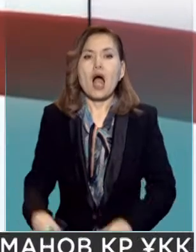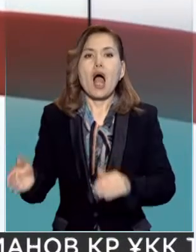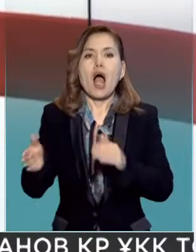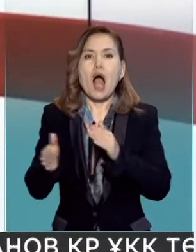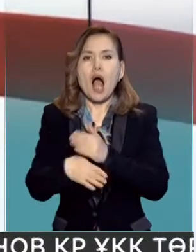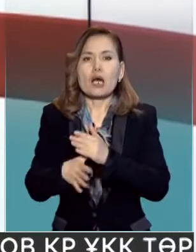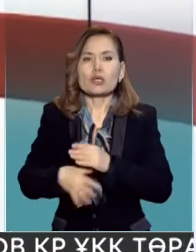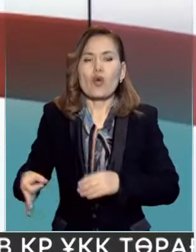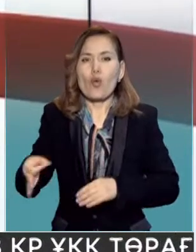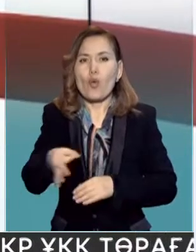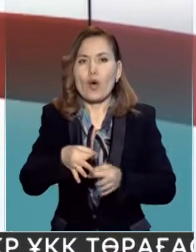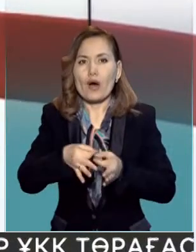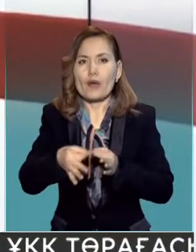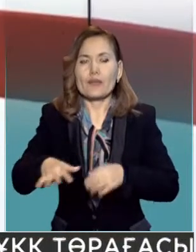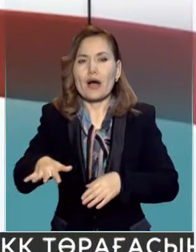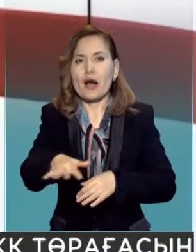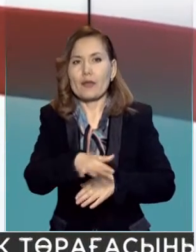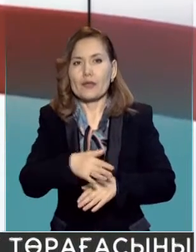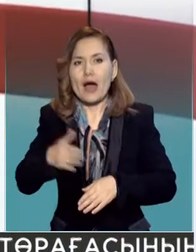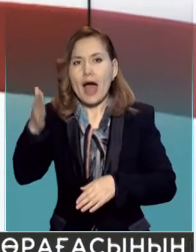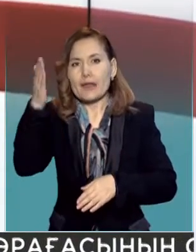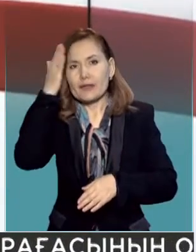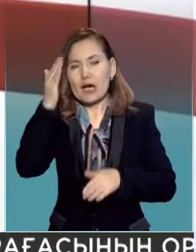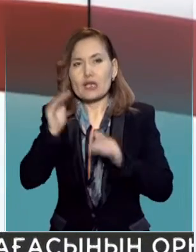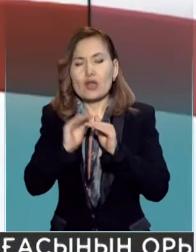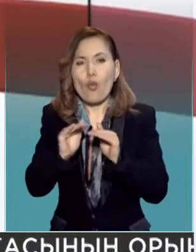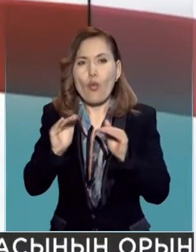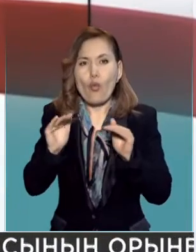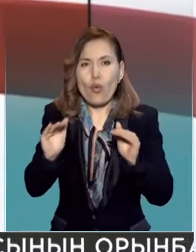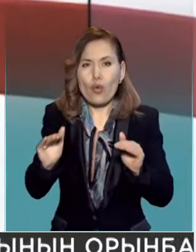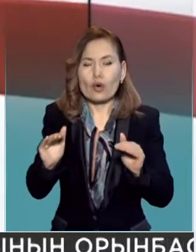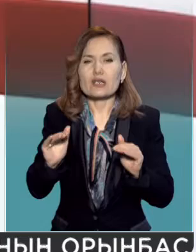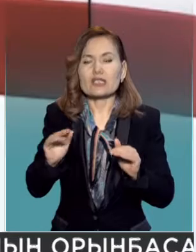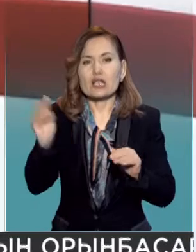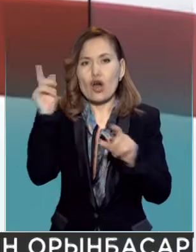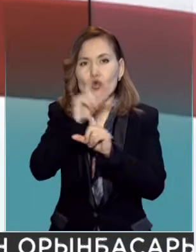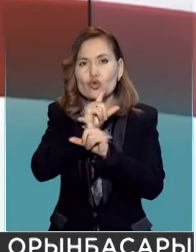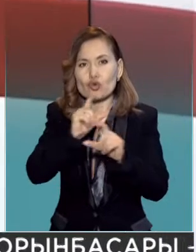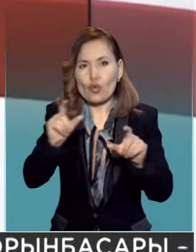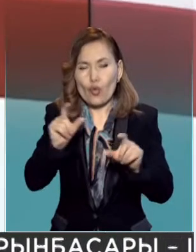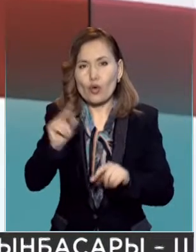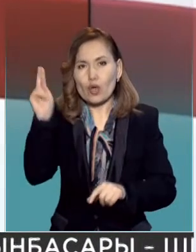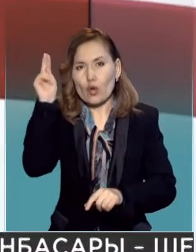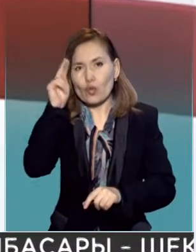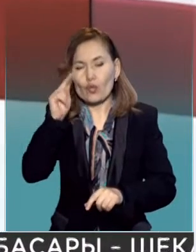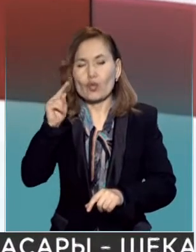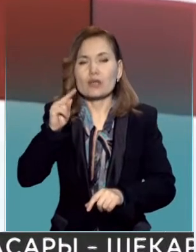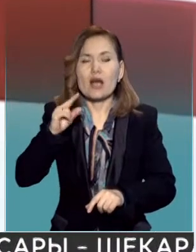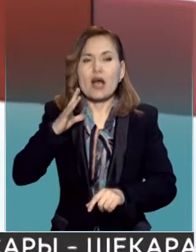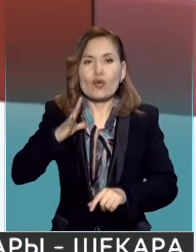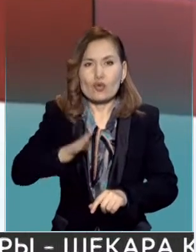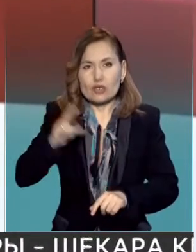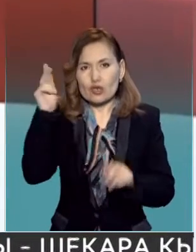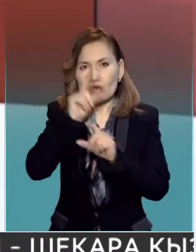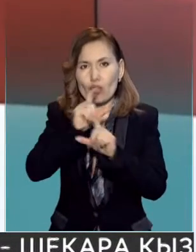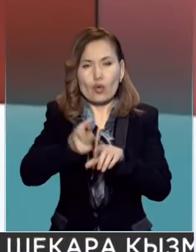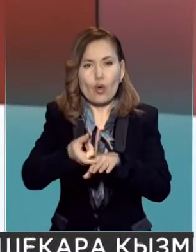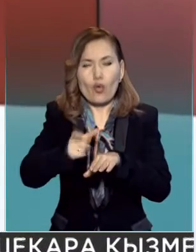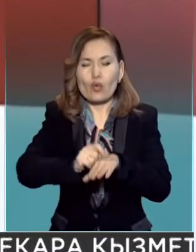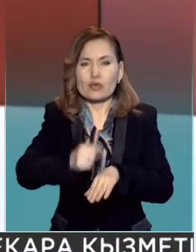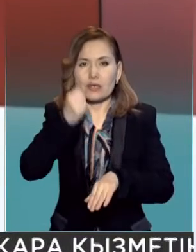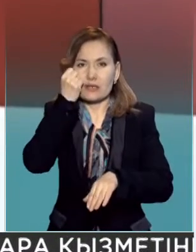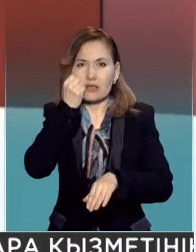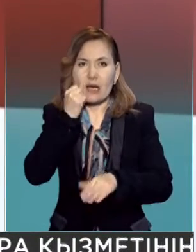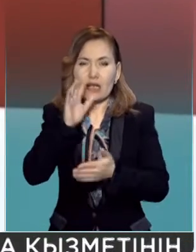Атырау облысы Жылыой ауданындағы дарынды оқушылар талапқа сай келмейтін мектепте тұрып оқуға мәжбүр. Білім ошағында кең жатақхана